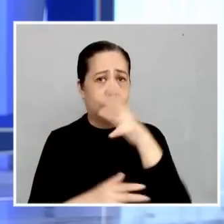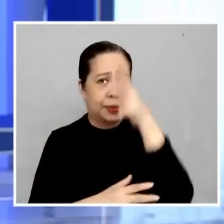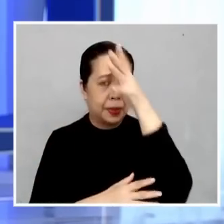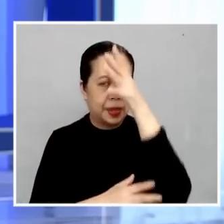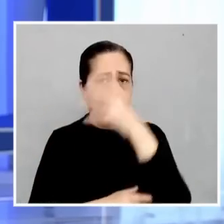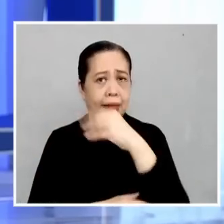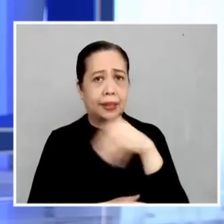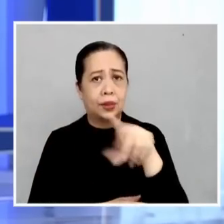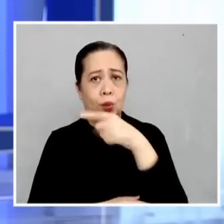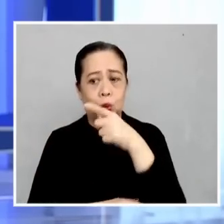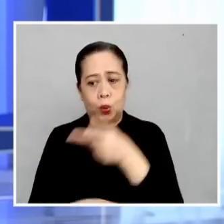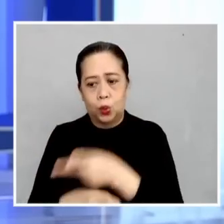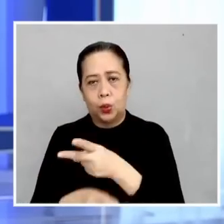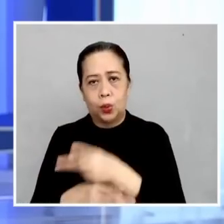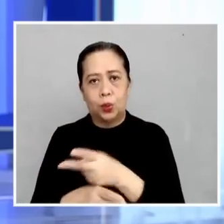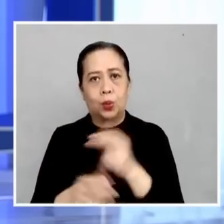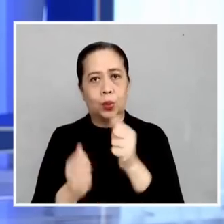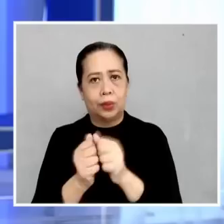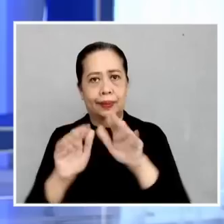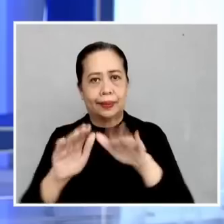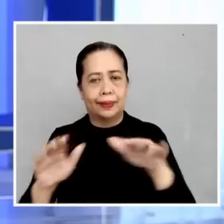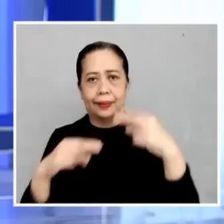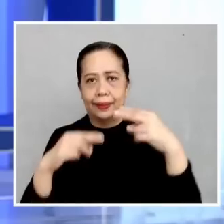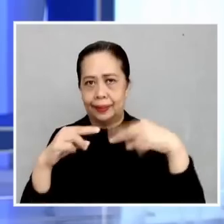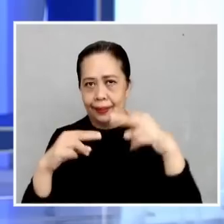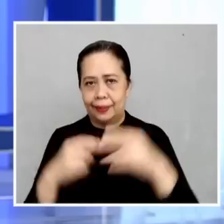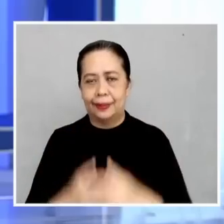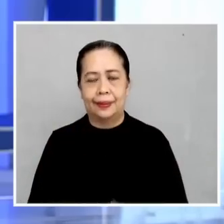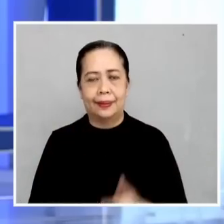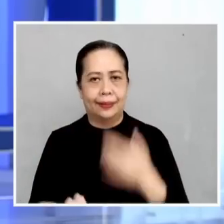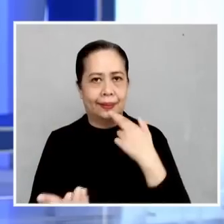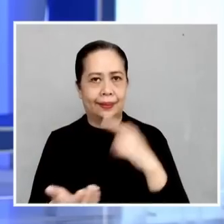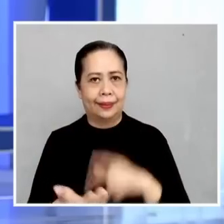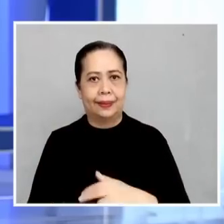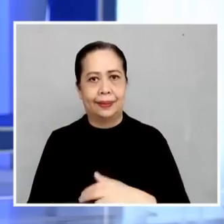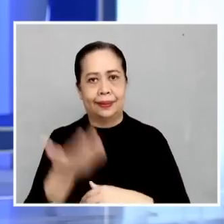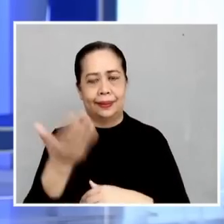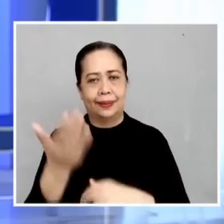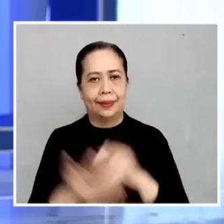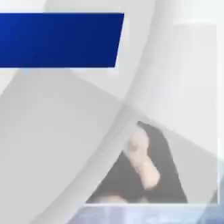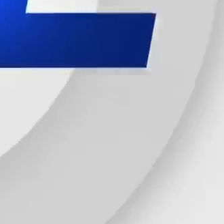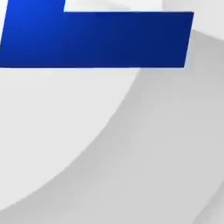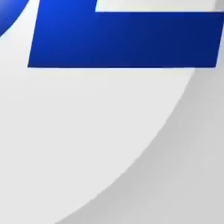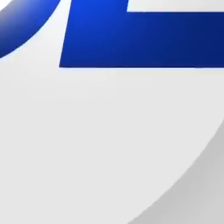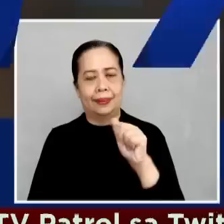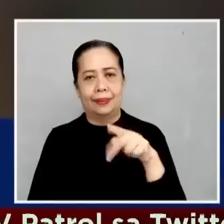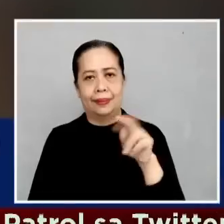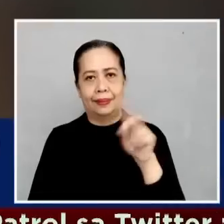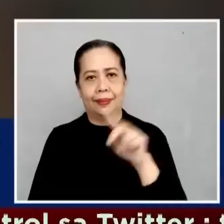mga nag-aalaga sa mga batang may autism. Nagpapatrol, Ara Perez.